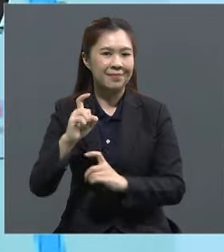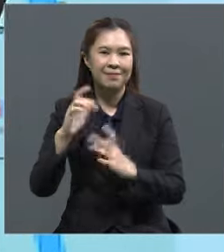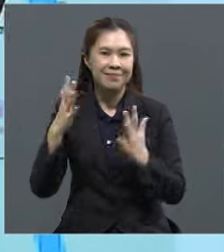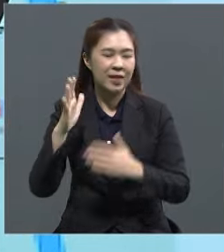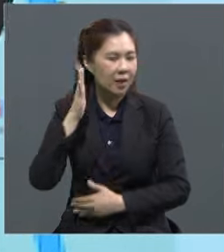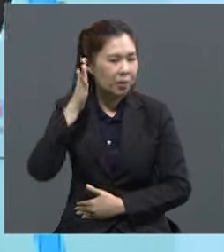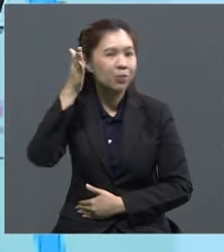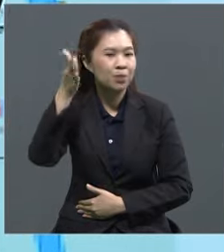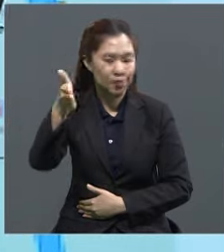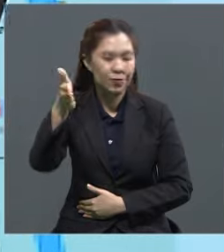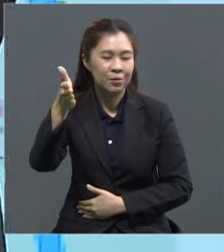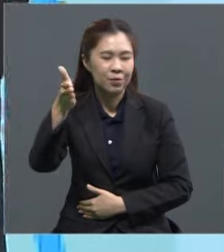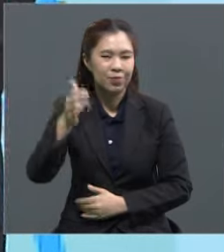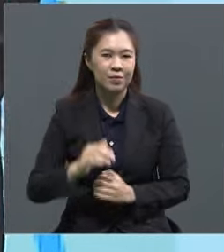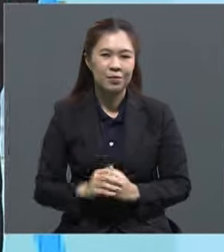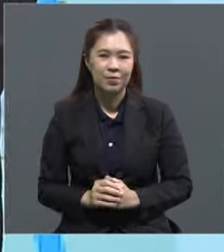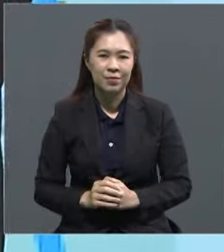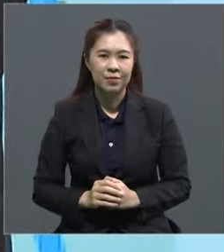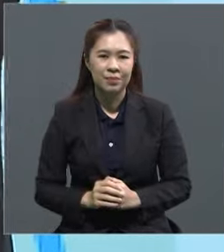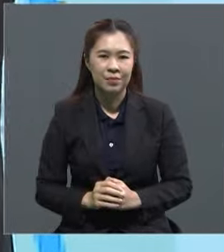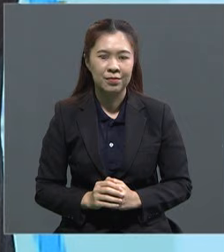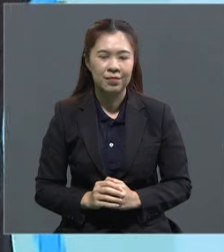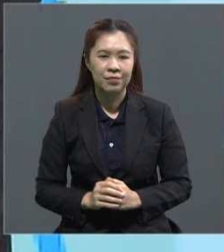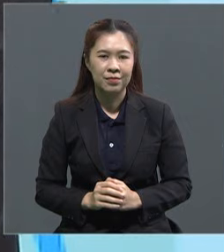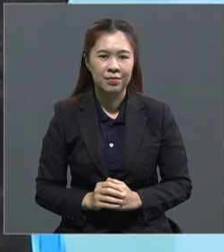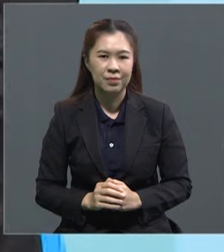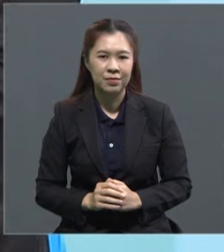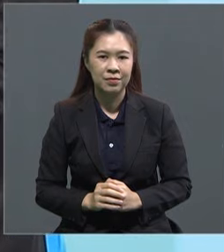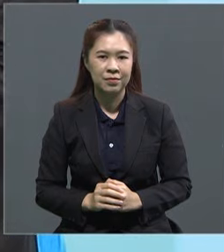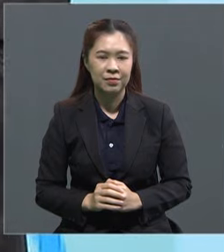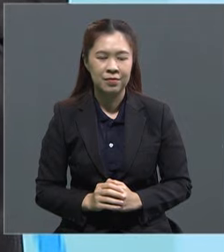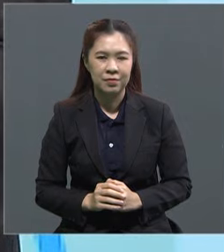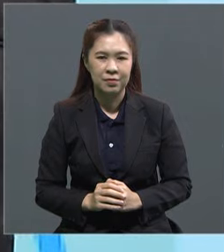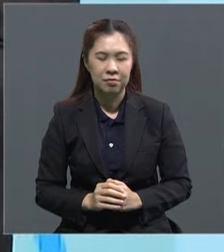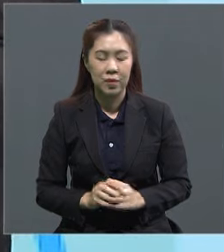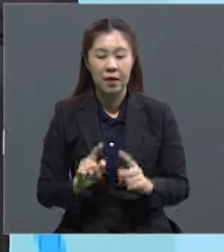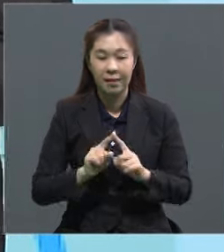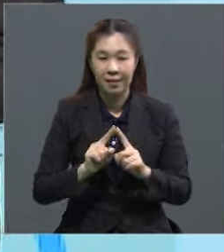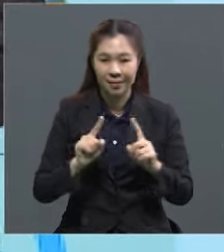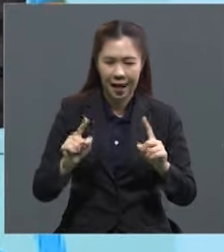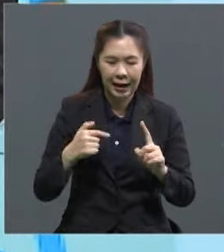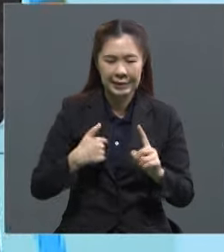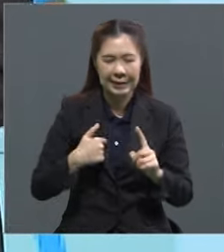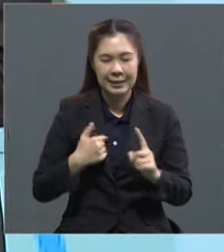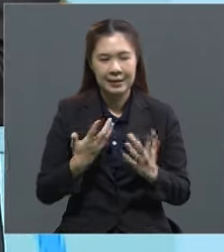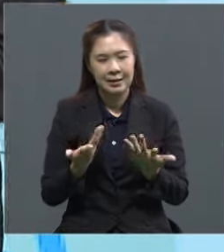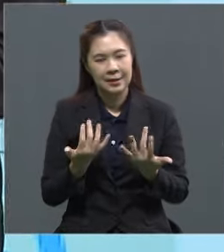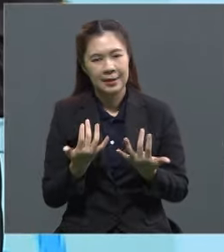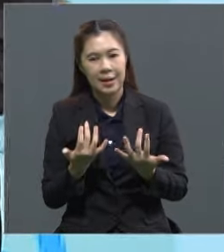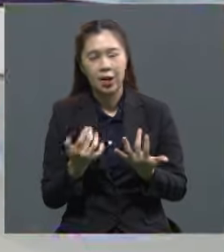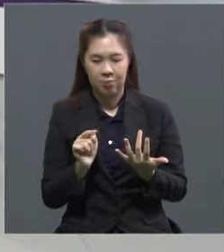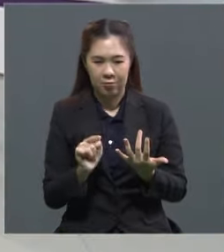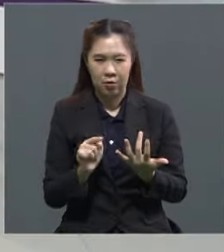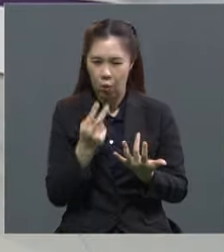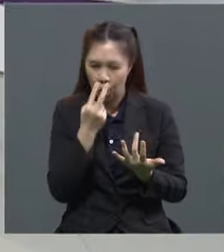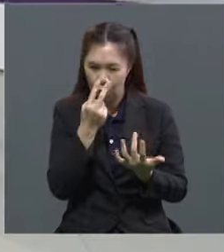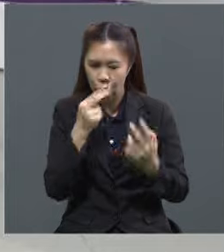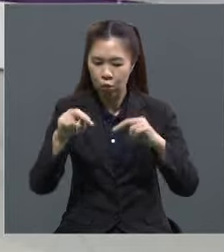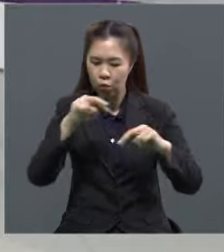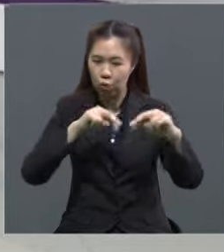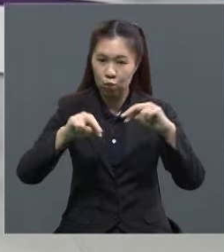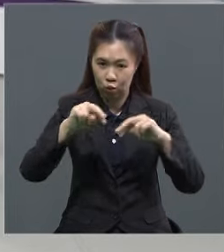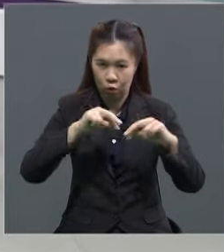นี้เป็นต้นไปนะครับก็ถือว่าอยู่อยู่ในลักษณะแบบนั้นแต่อย่างไรก็ตามเราก็ยังไว้วางใจไม่ได้นะครับในกรณีที่เราก็ต้องตรวจสอบ